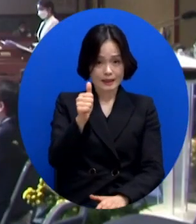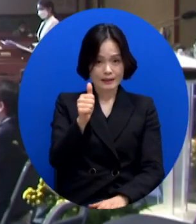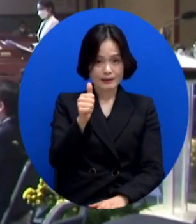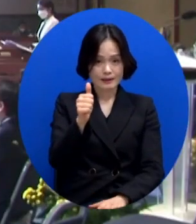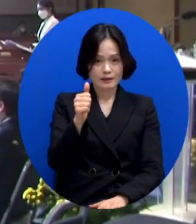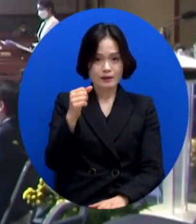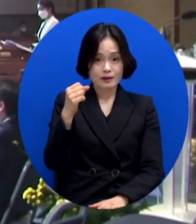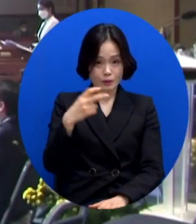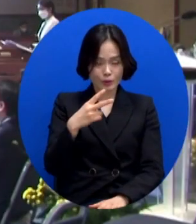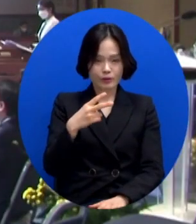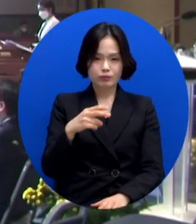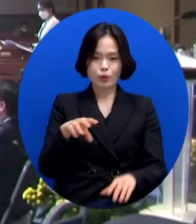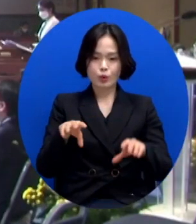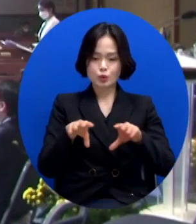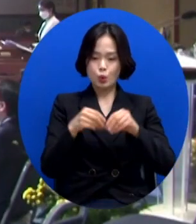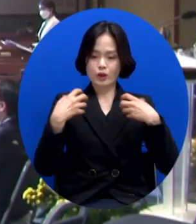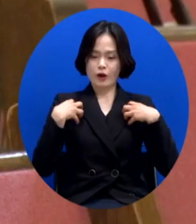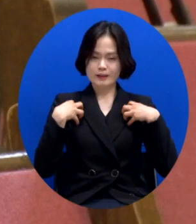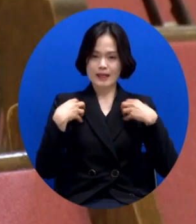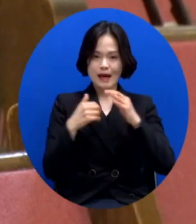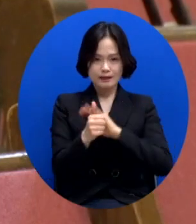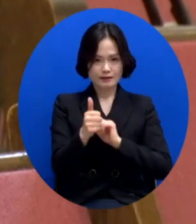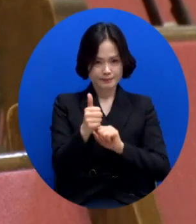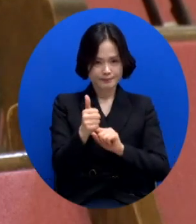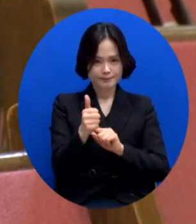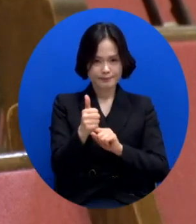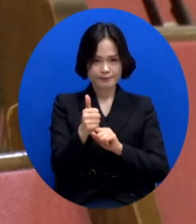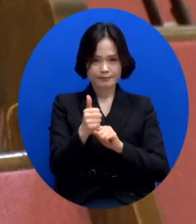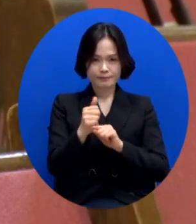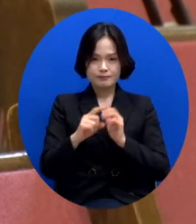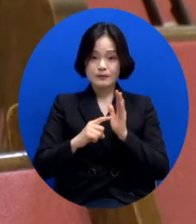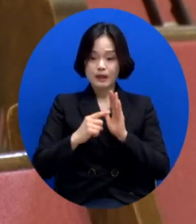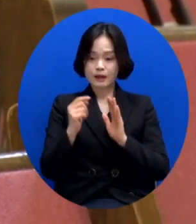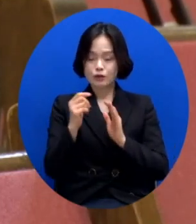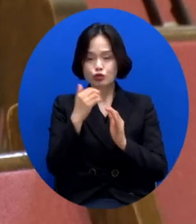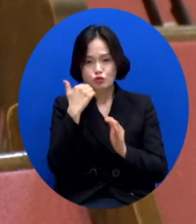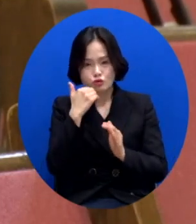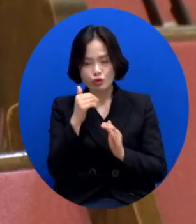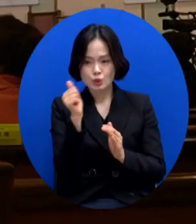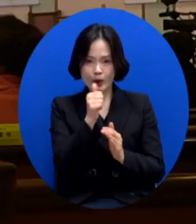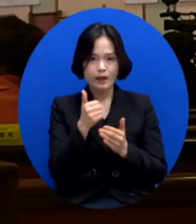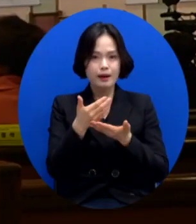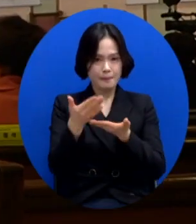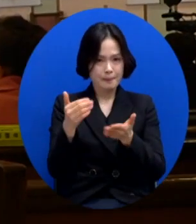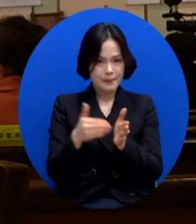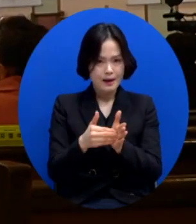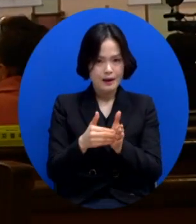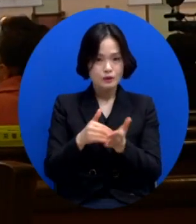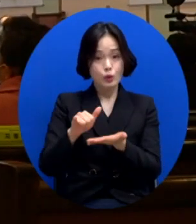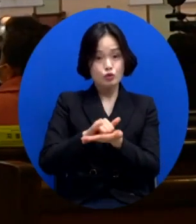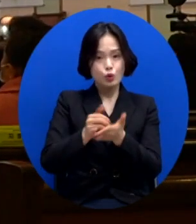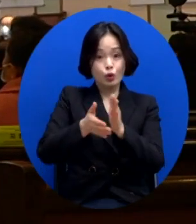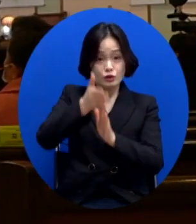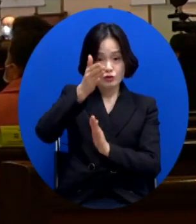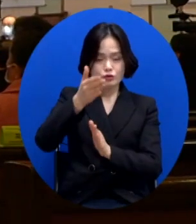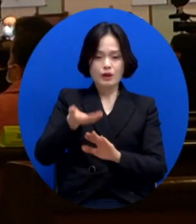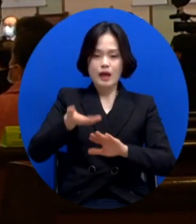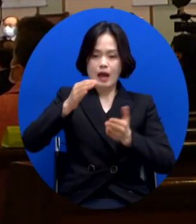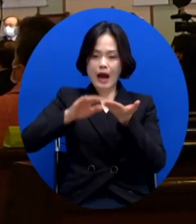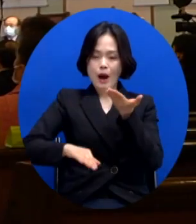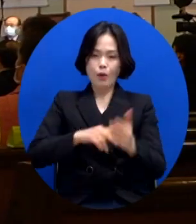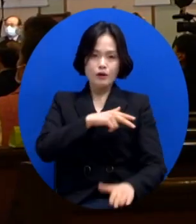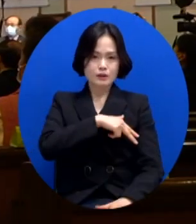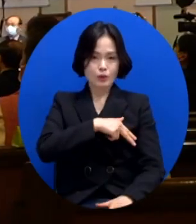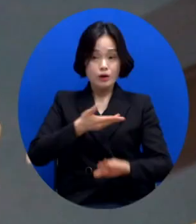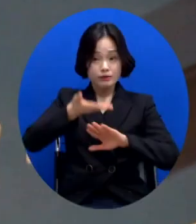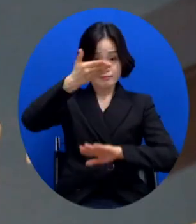뉴욕 총영사 등 한인사회를 대표하는 기관장 대를 소개했으며 론 김 뉴욕주 하원 의원과 좋은